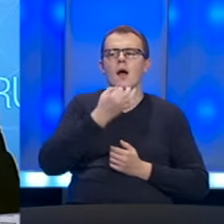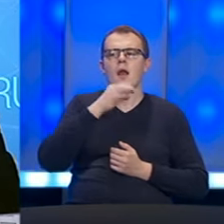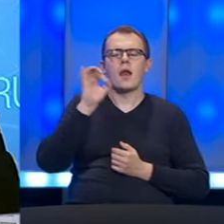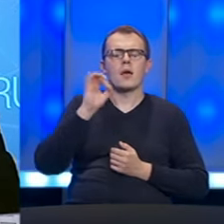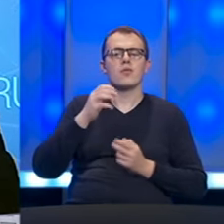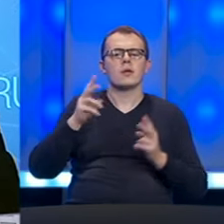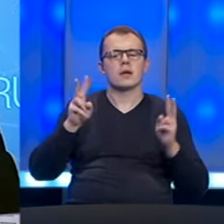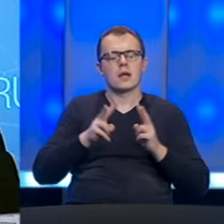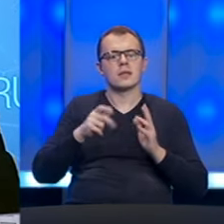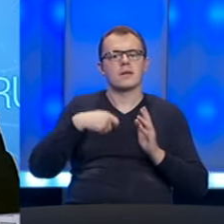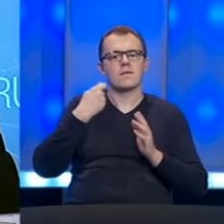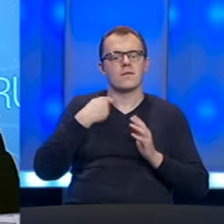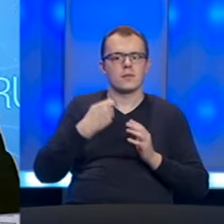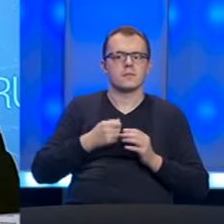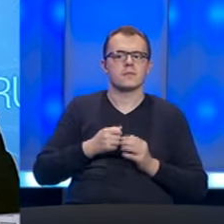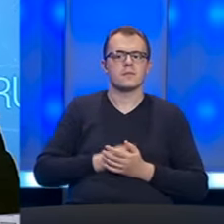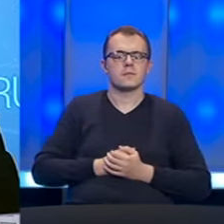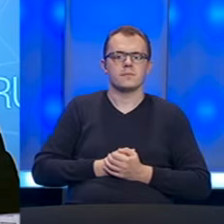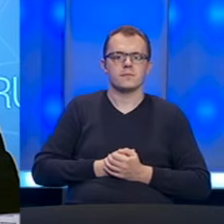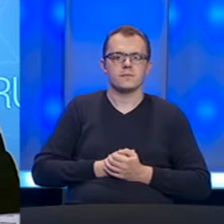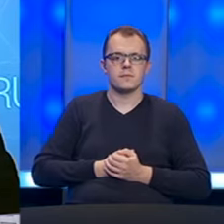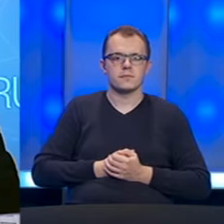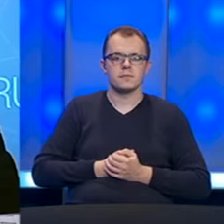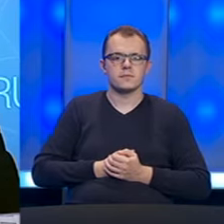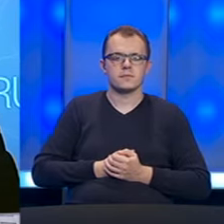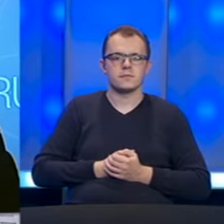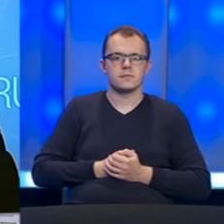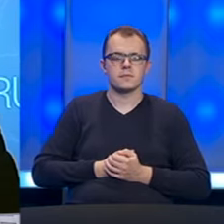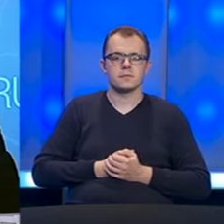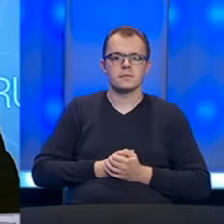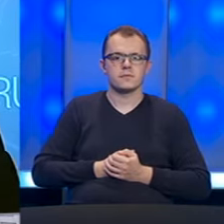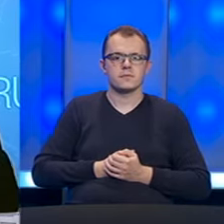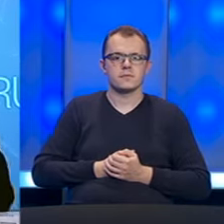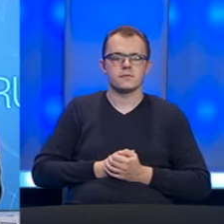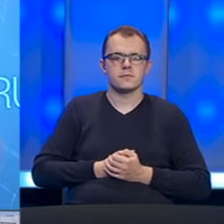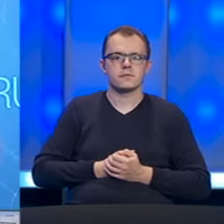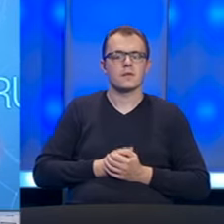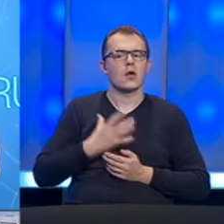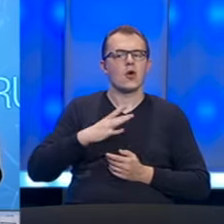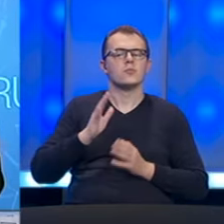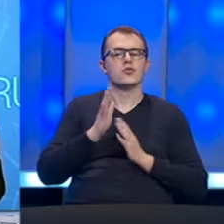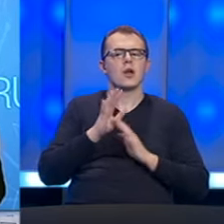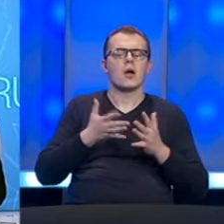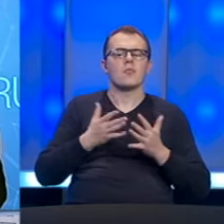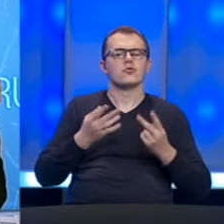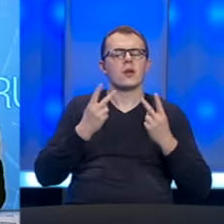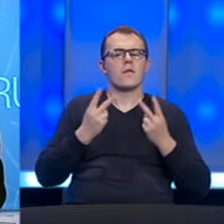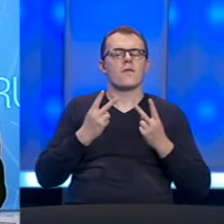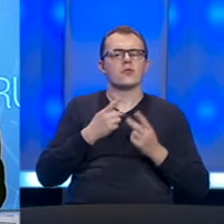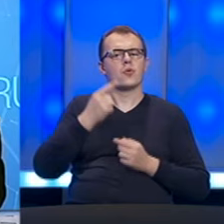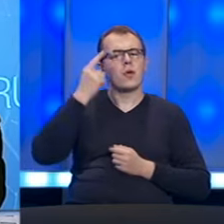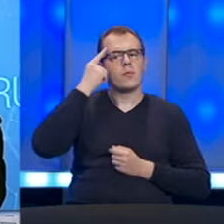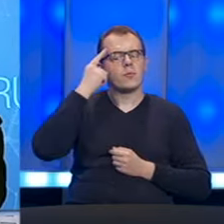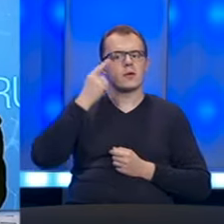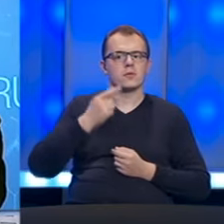Najbolji kratki film, kratki dokumentarac festivala. Da. Gospođa Marić, možda je bitno